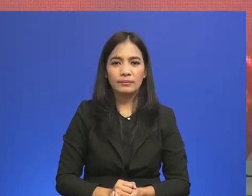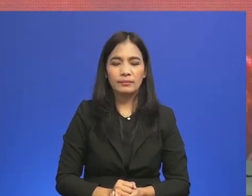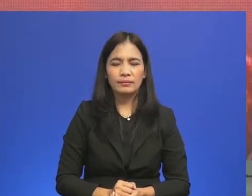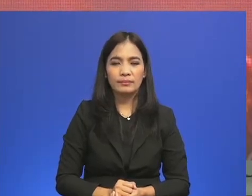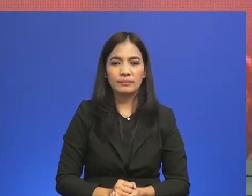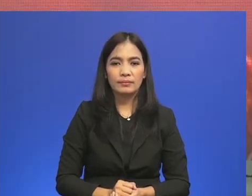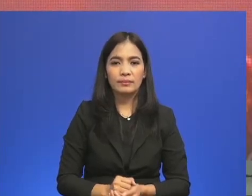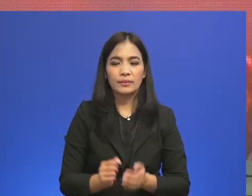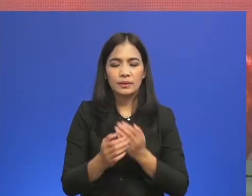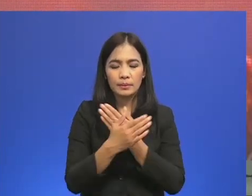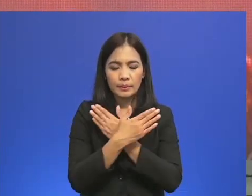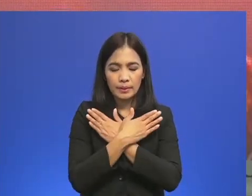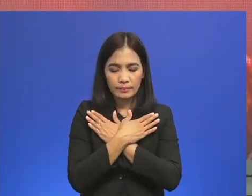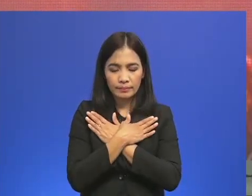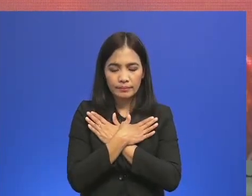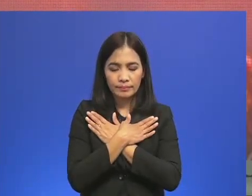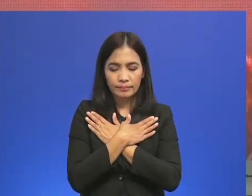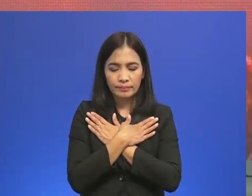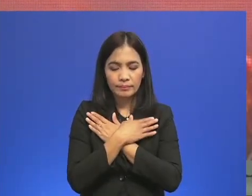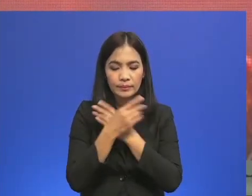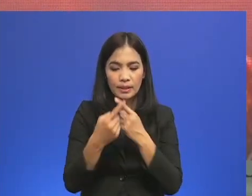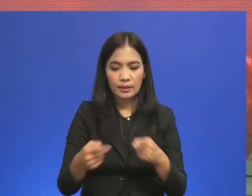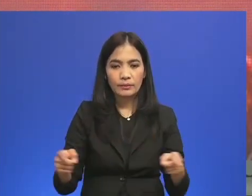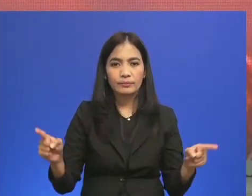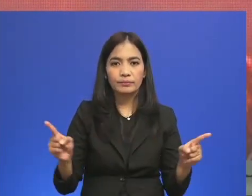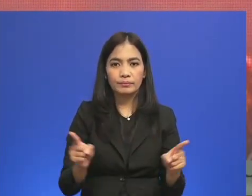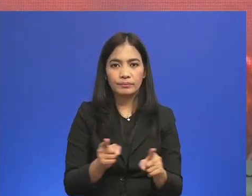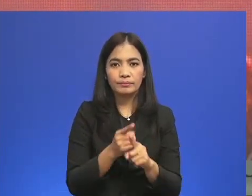Di pembaringan.